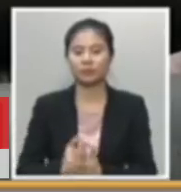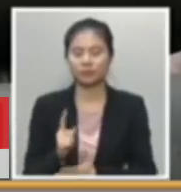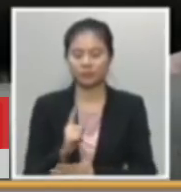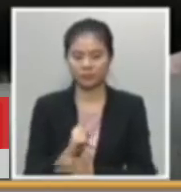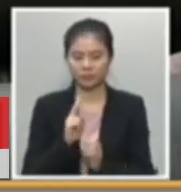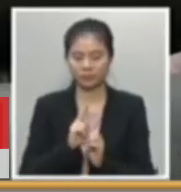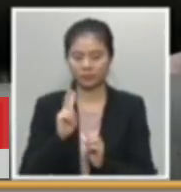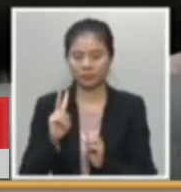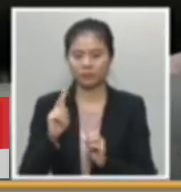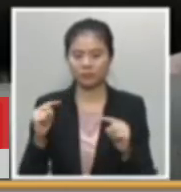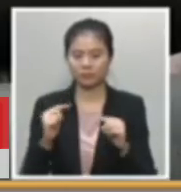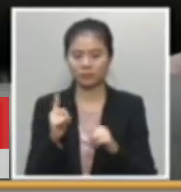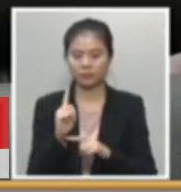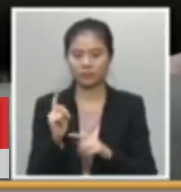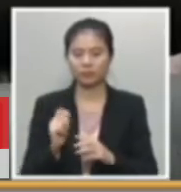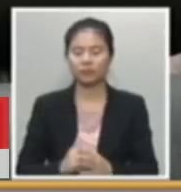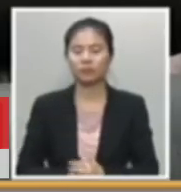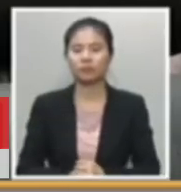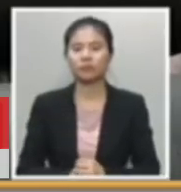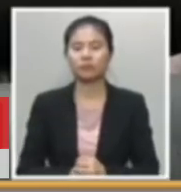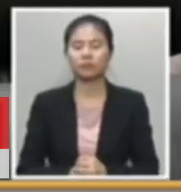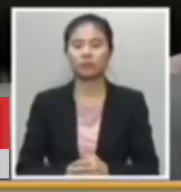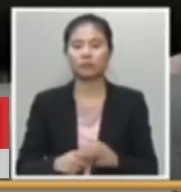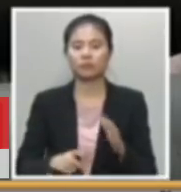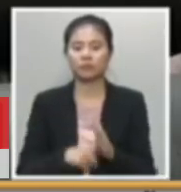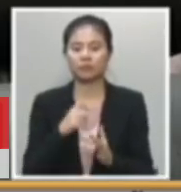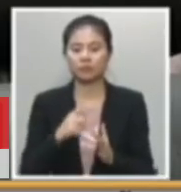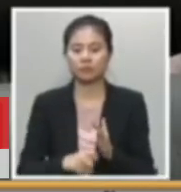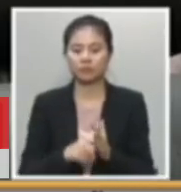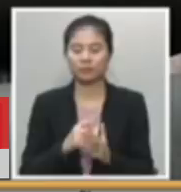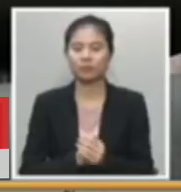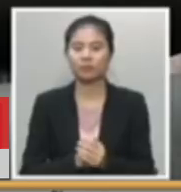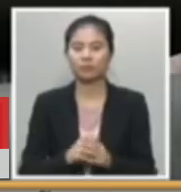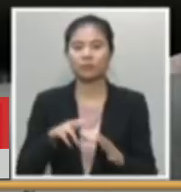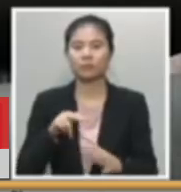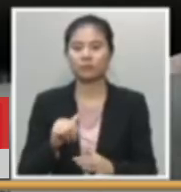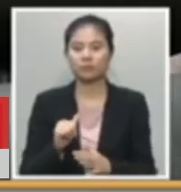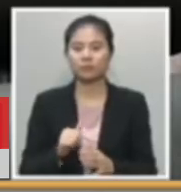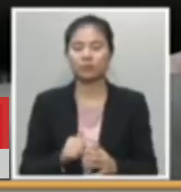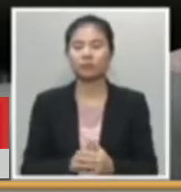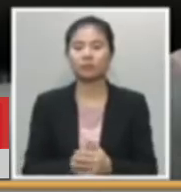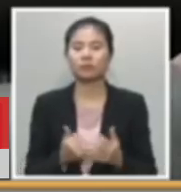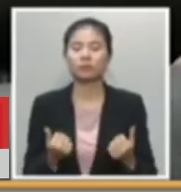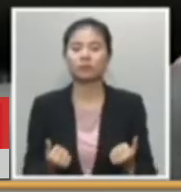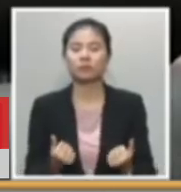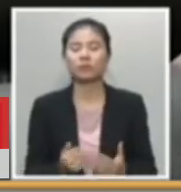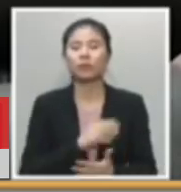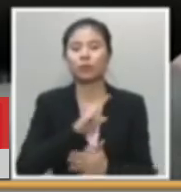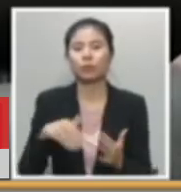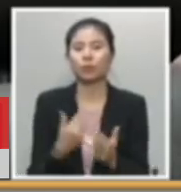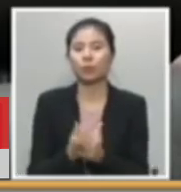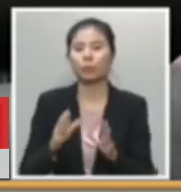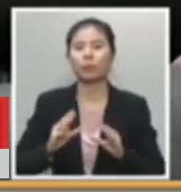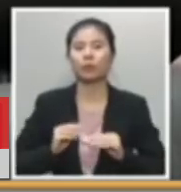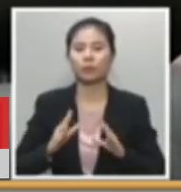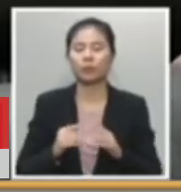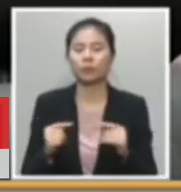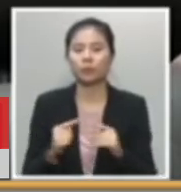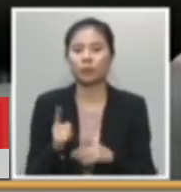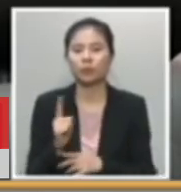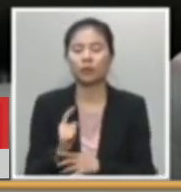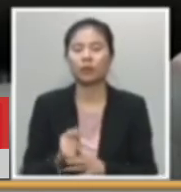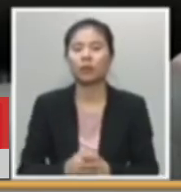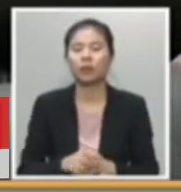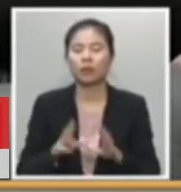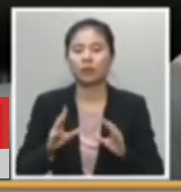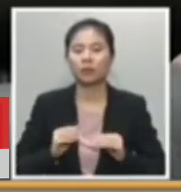ที่สองครับที่เป็นเหตุผลหลักเลยที่สภาแห่งนี้ไม่เห็นด้วยกับหลักการที่จะรับร่าง